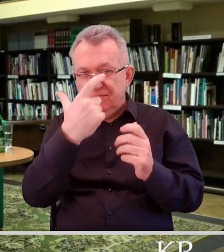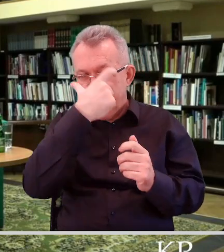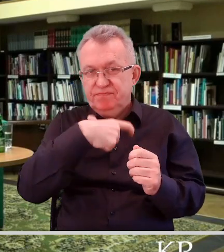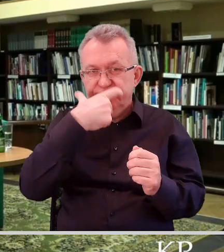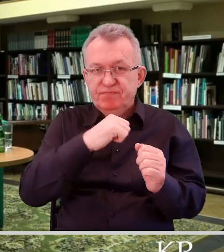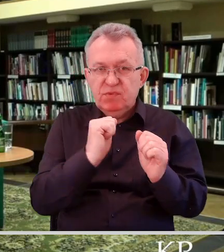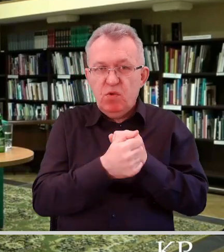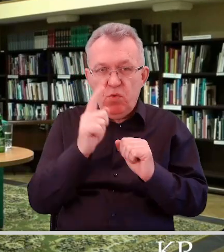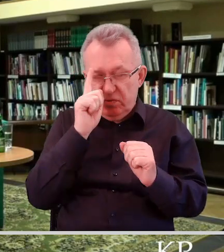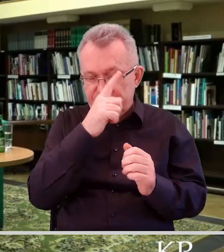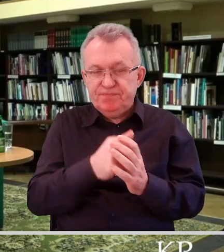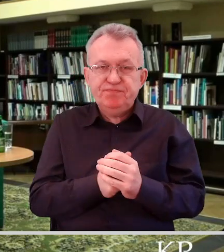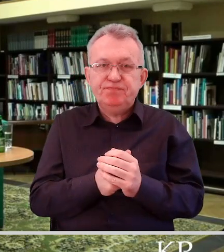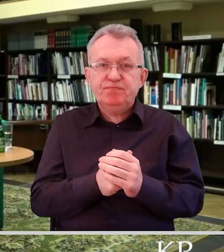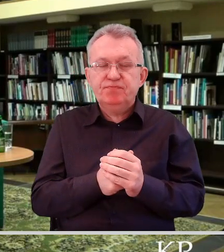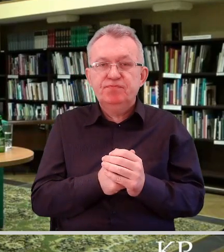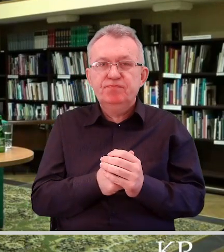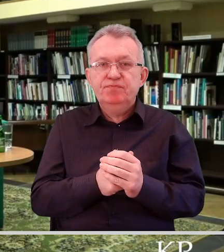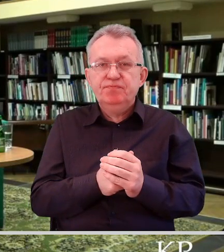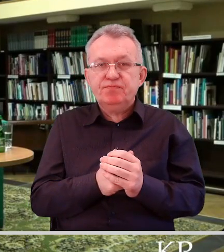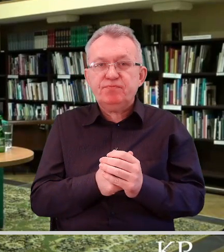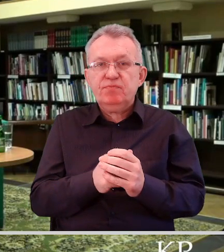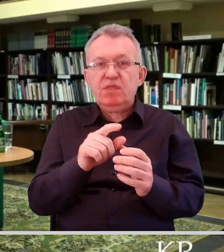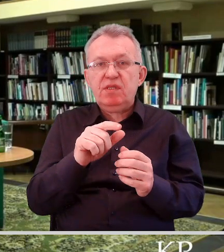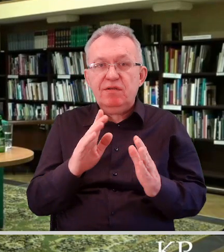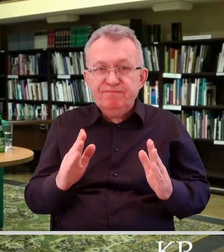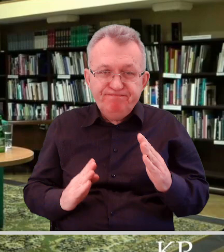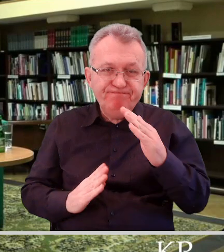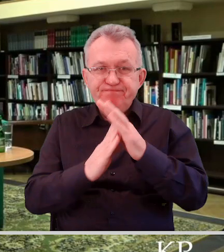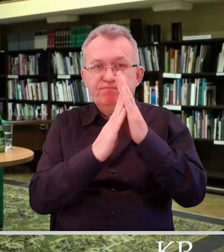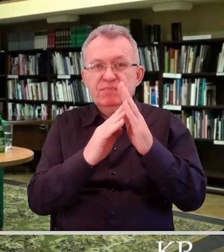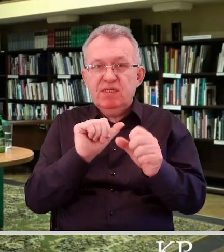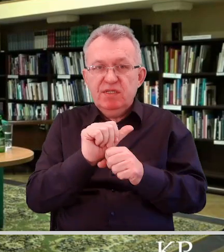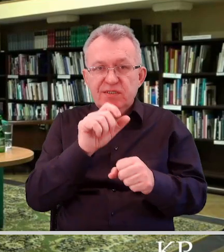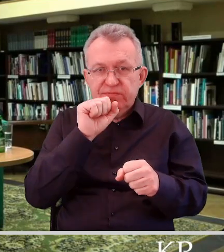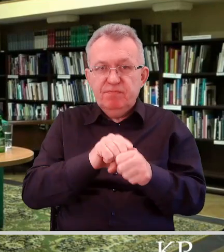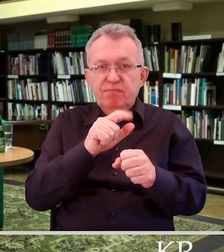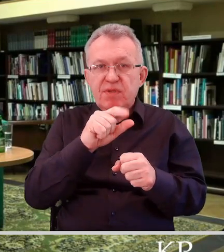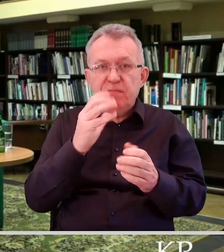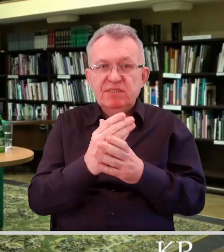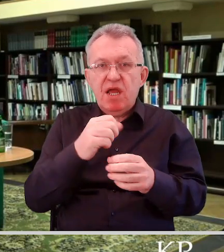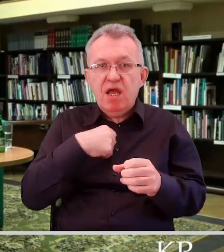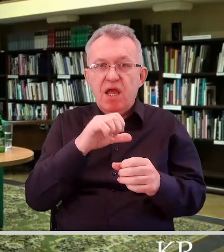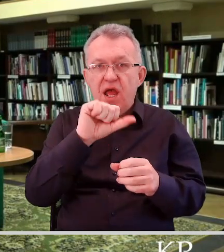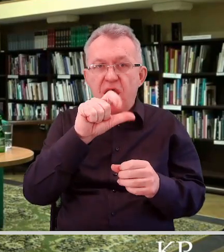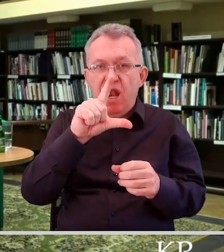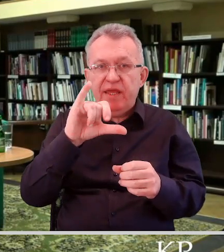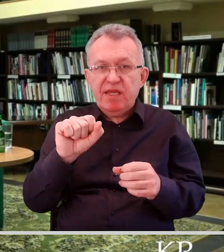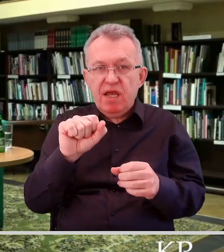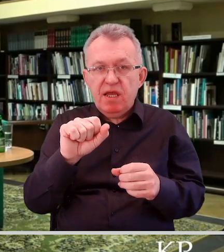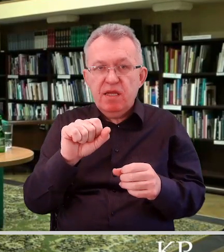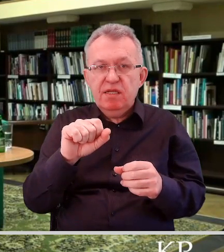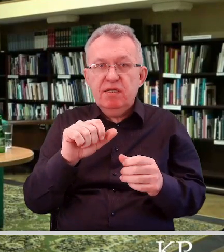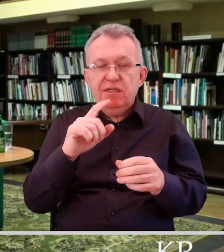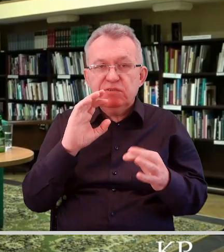jakby odbicie. Natomiast apogeum chyba Mścicielki będzie Alia, czyli moja bohaterka z Pani